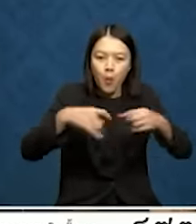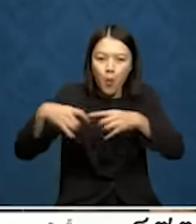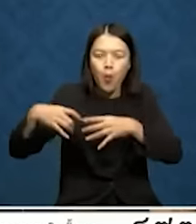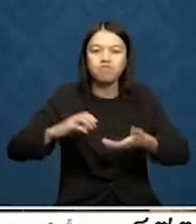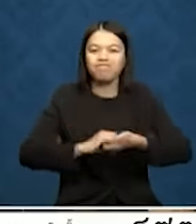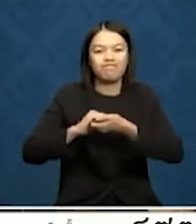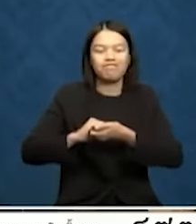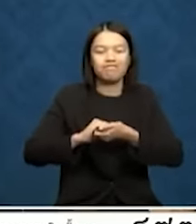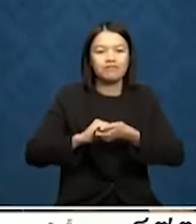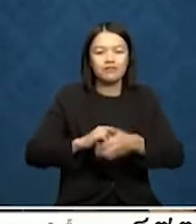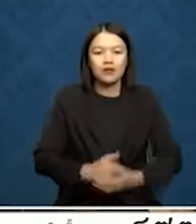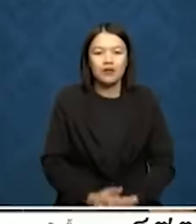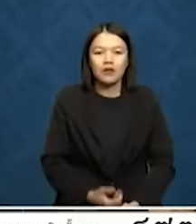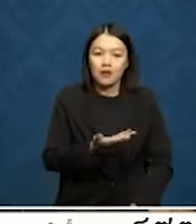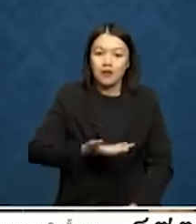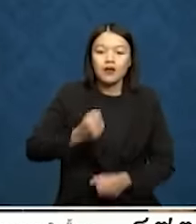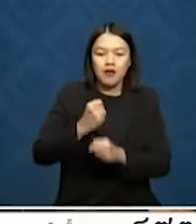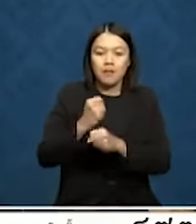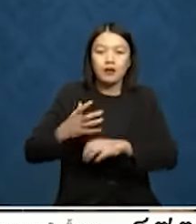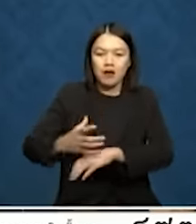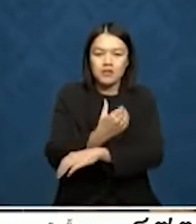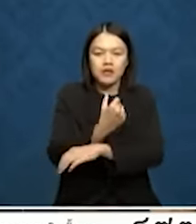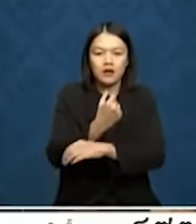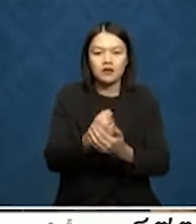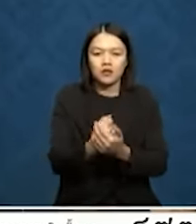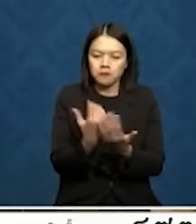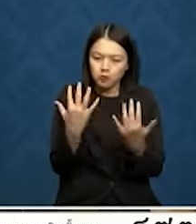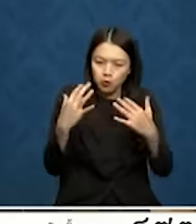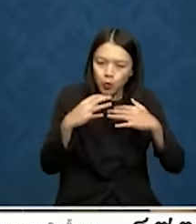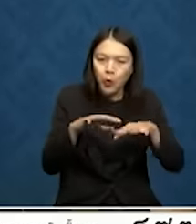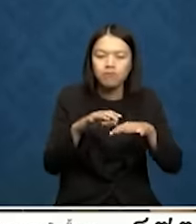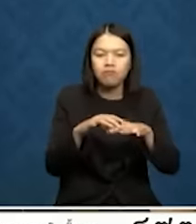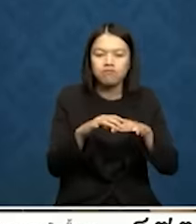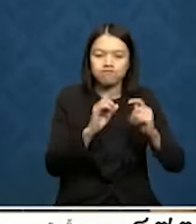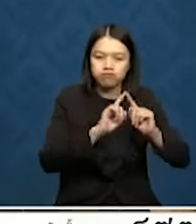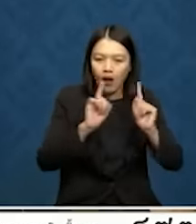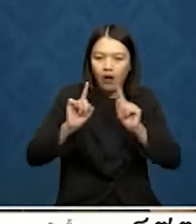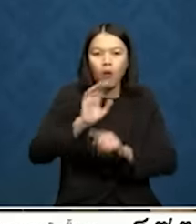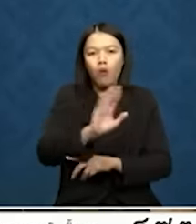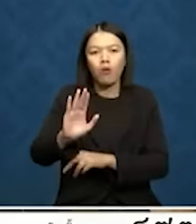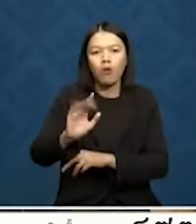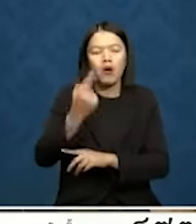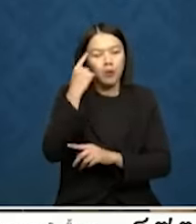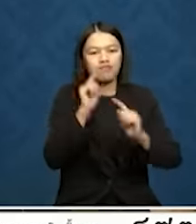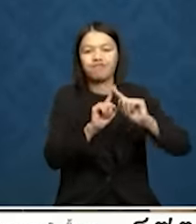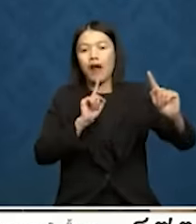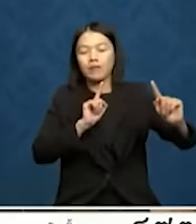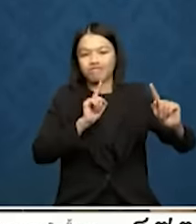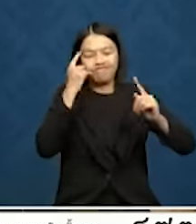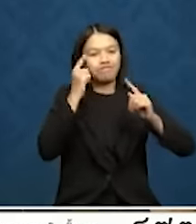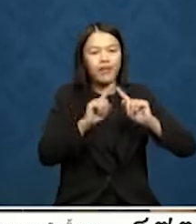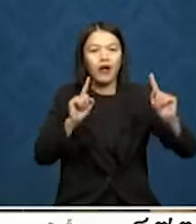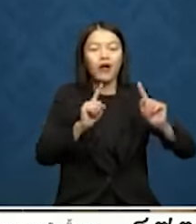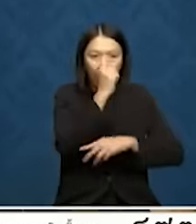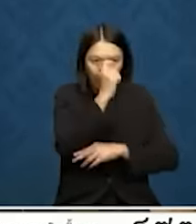ให้เพื่อนสมาชิกเข้าใจครับการทำงานการเมืองคือการแสวงหาจุดร่วมสงวนจุดต่างวันนี้ผมมีจุดต่างกับท่านเราเค